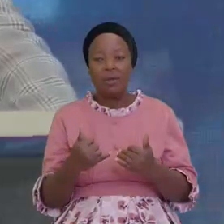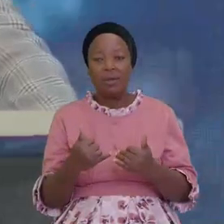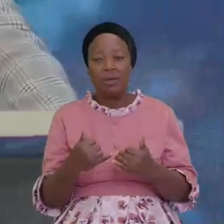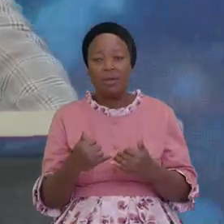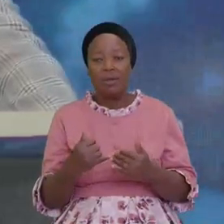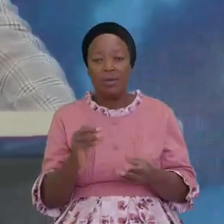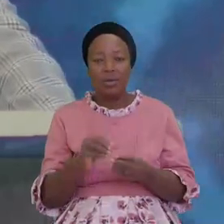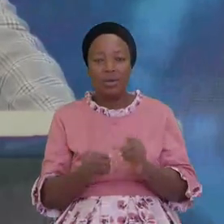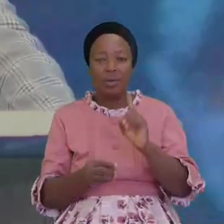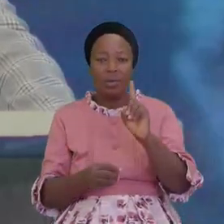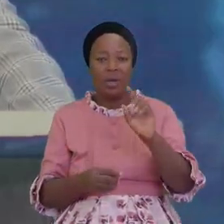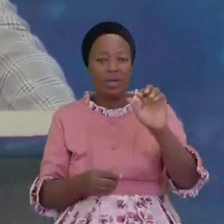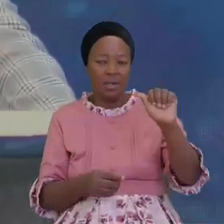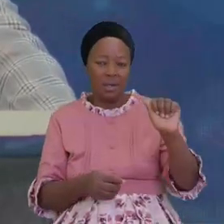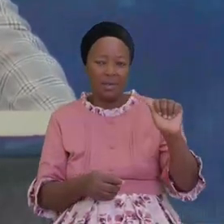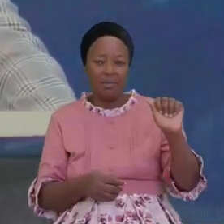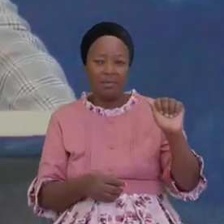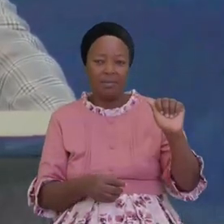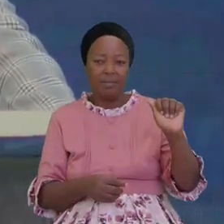Il y a trois choses à considérer.